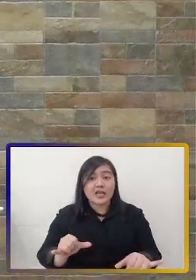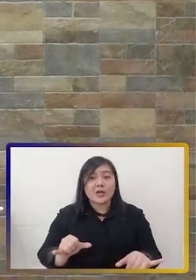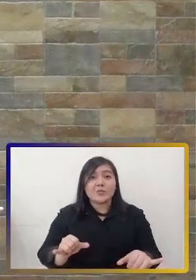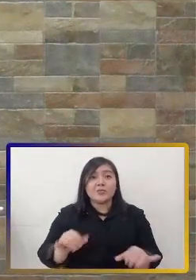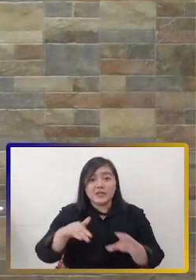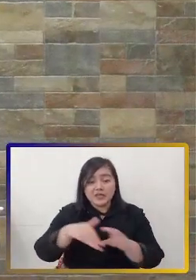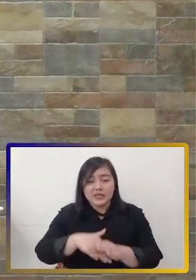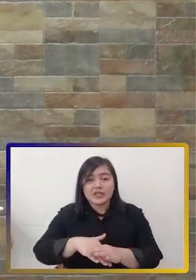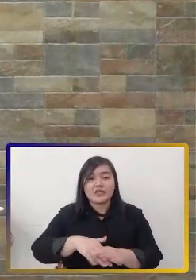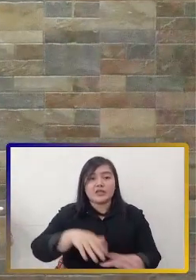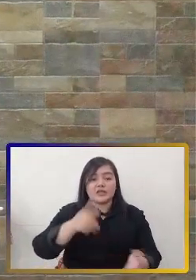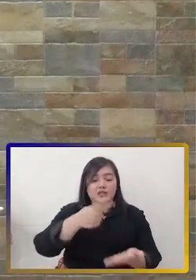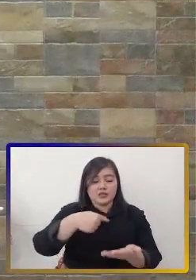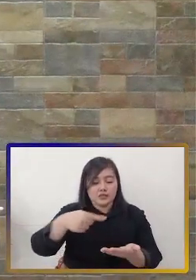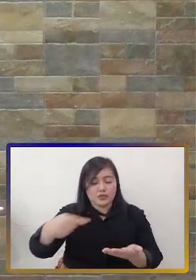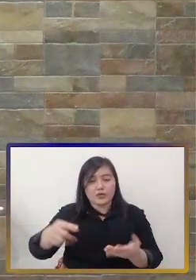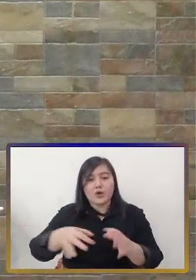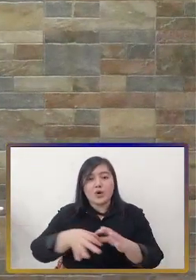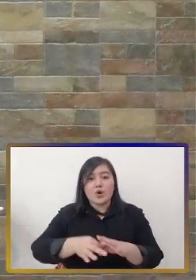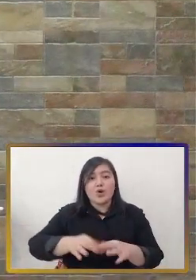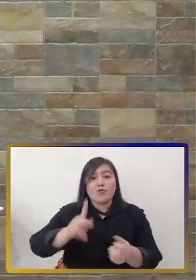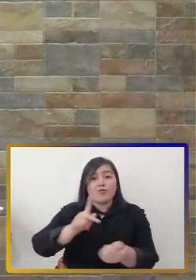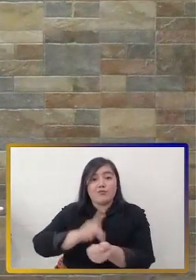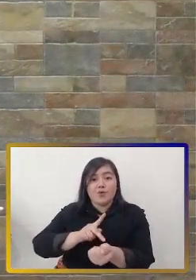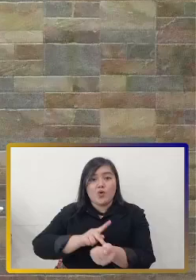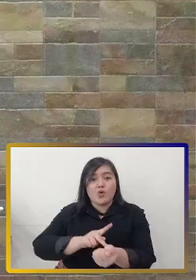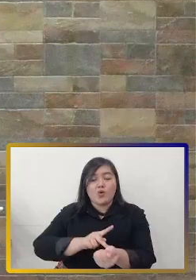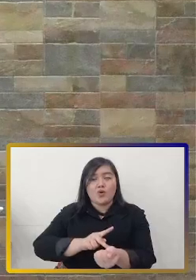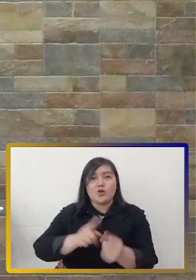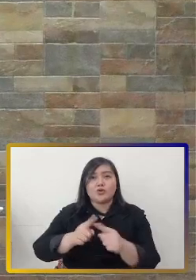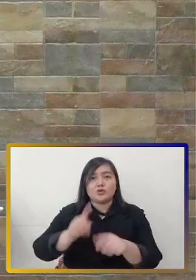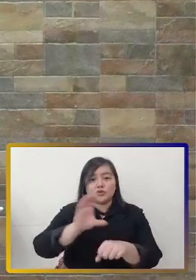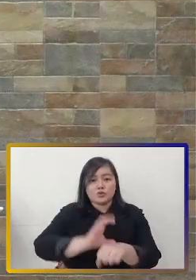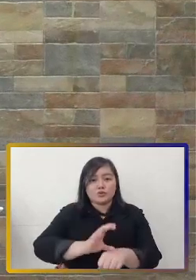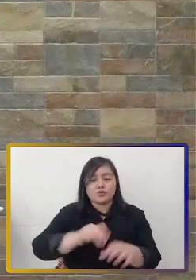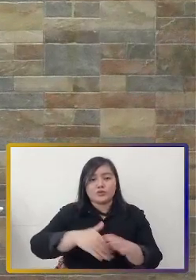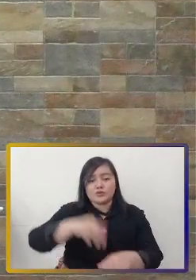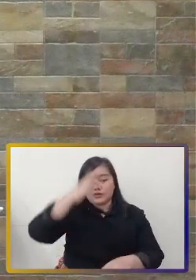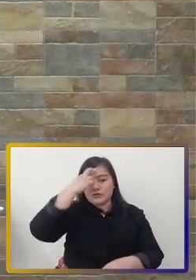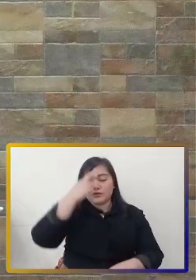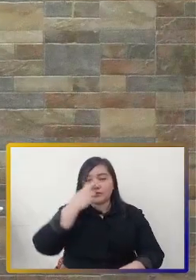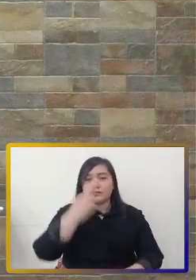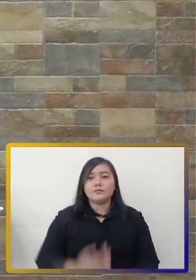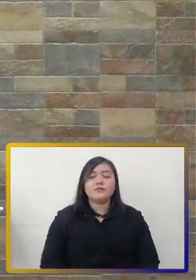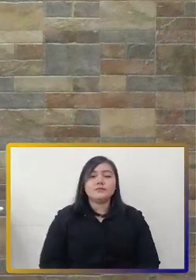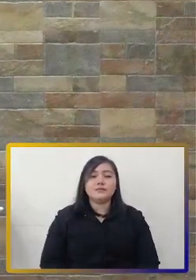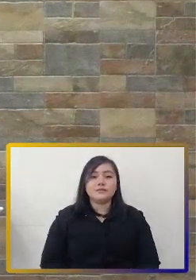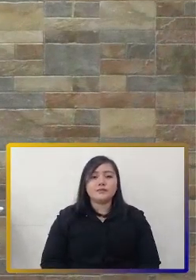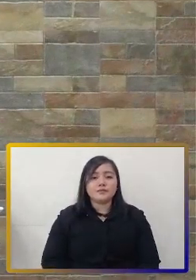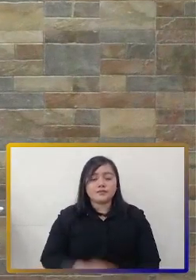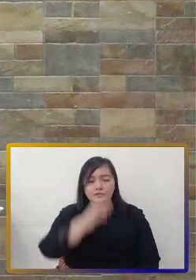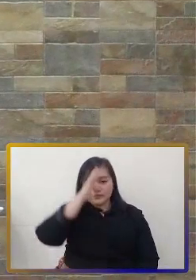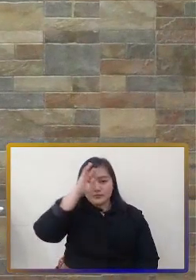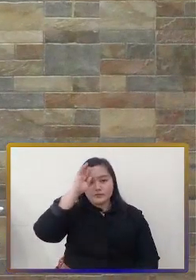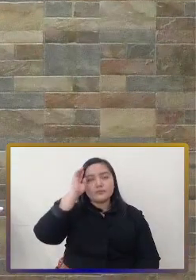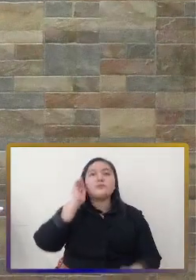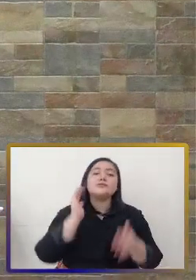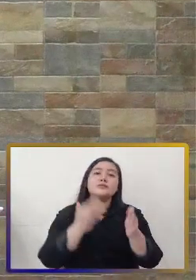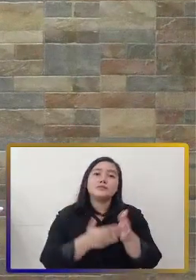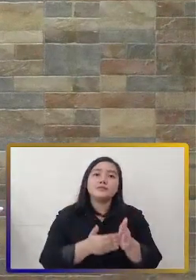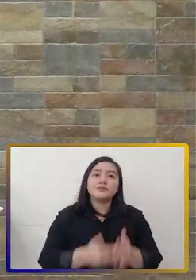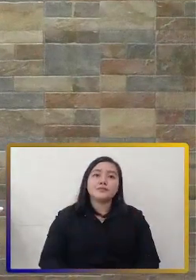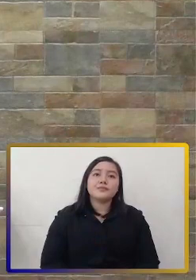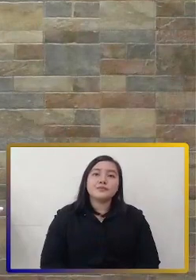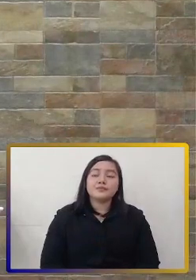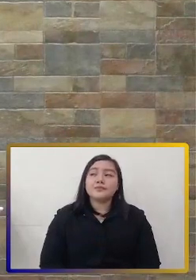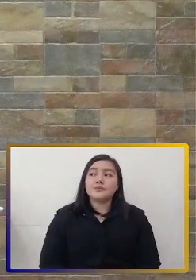sa church at Rome. You see? Akalain nyo, mga kapatid. So, kung makikita nyo, mga kapatid, ito po yung mga, dito po muna natin